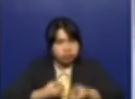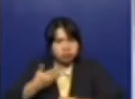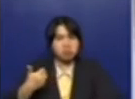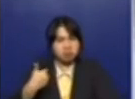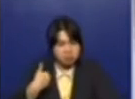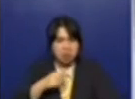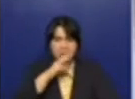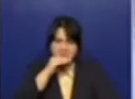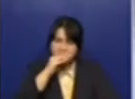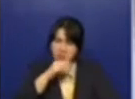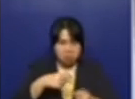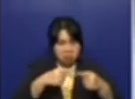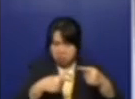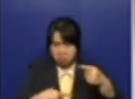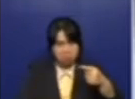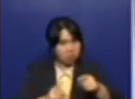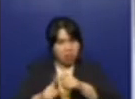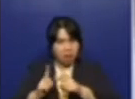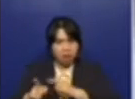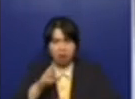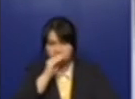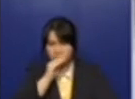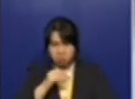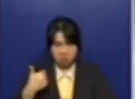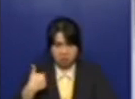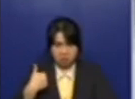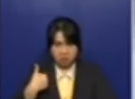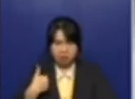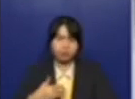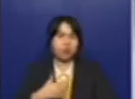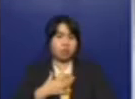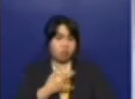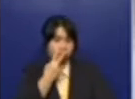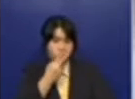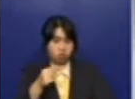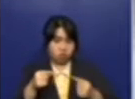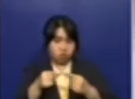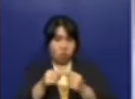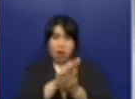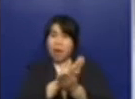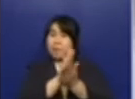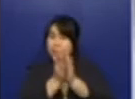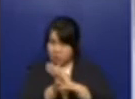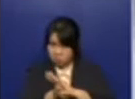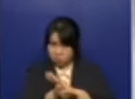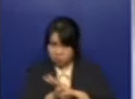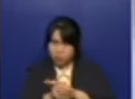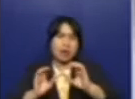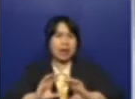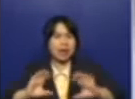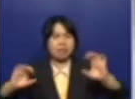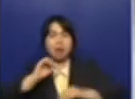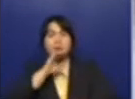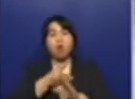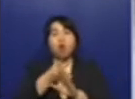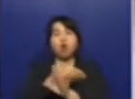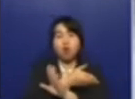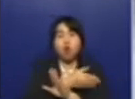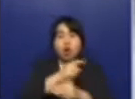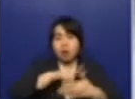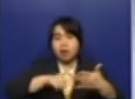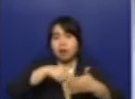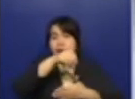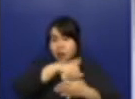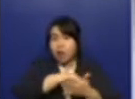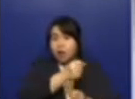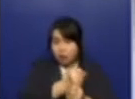หลายเช่นเดียวกันผมได้มาดูเรื่องการปฏิรูปที่รัฐบาลบอกว่าจะปฏิรูปก่อนเลือกตั้ง